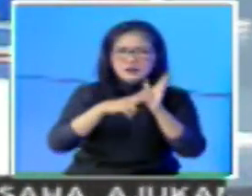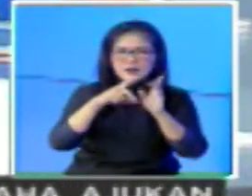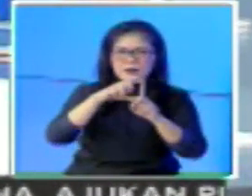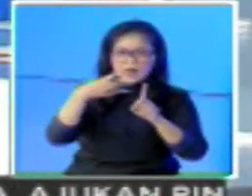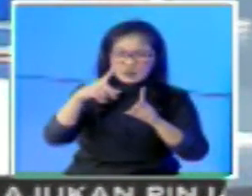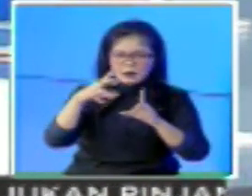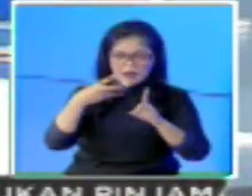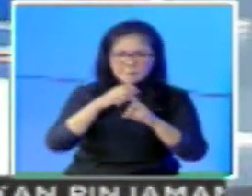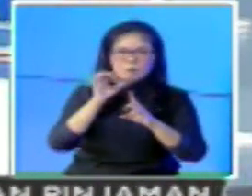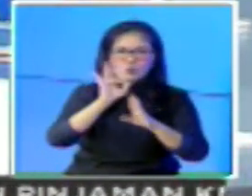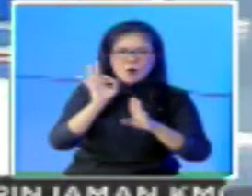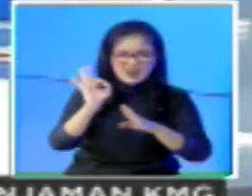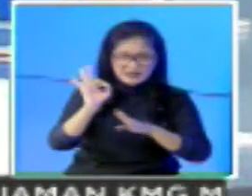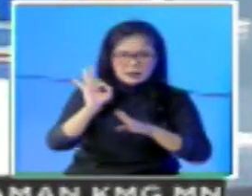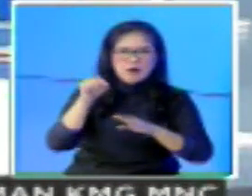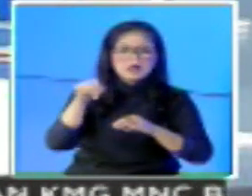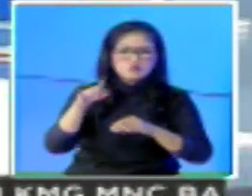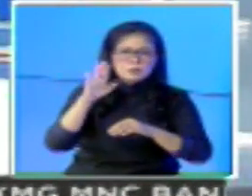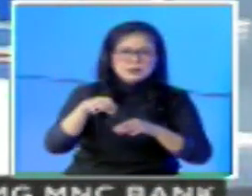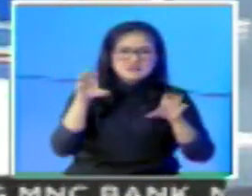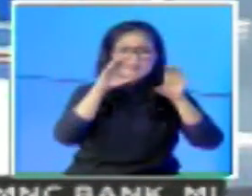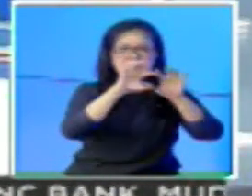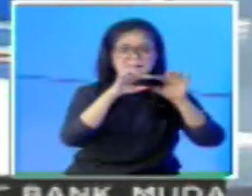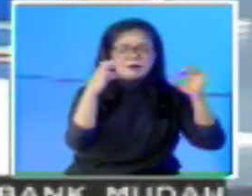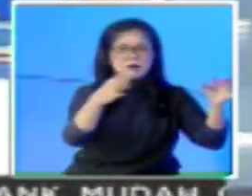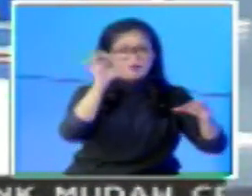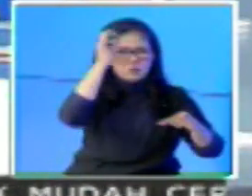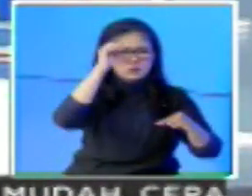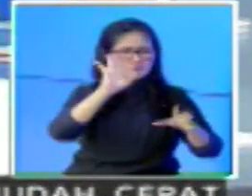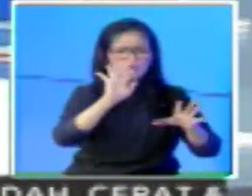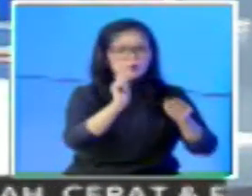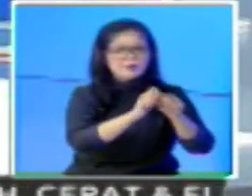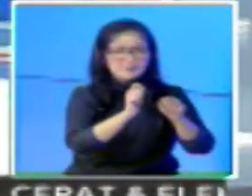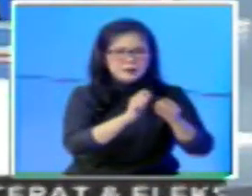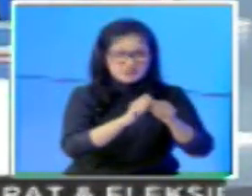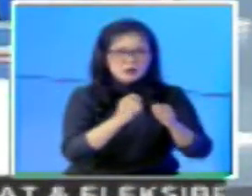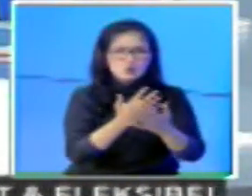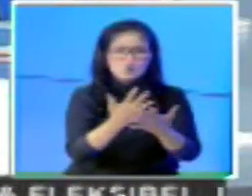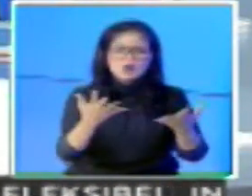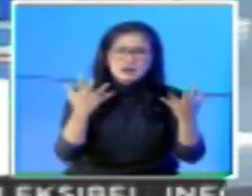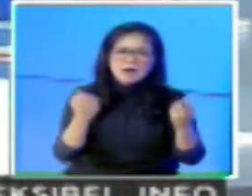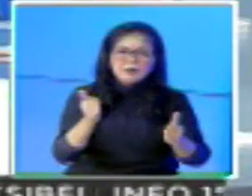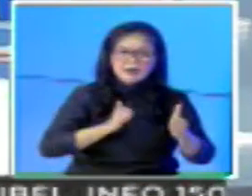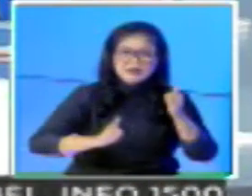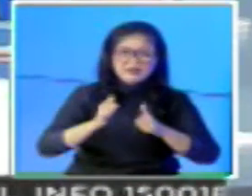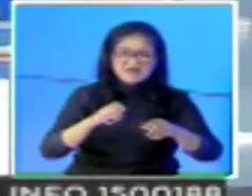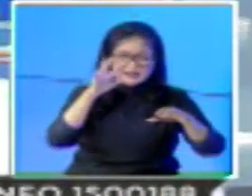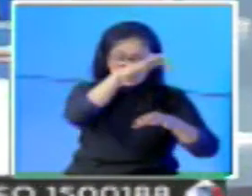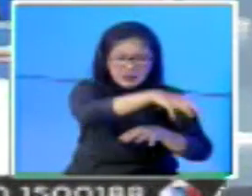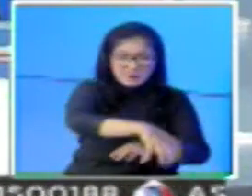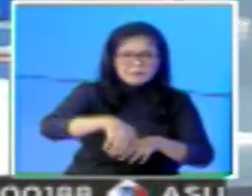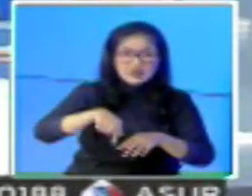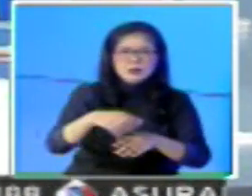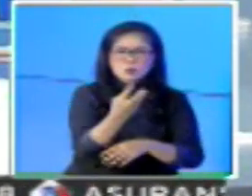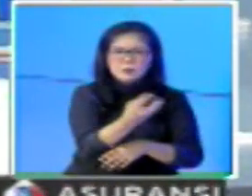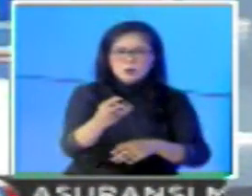Purwakarta masih dipasangi garis polisi dan belum diperbaiki. Warga berharap aktivitas penambangan batu di Gunung Miun